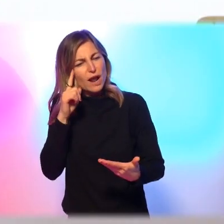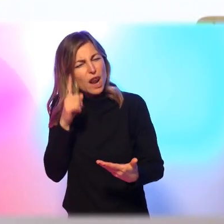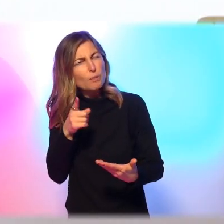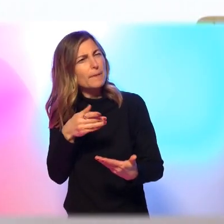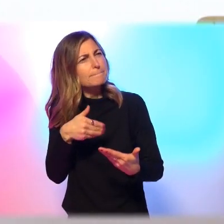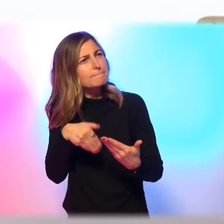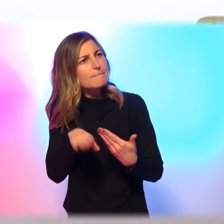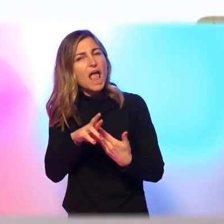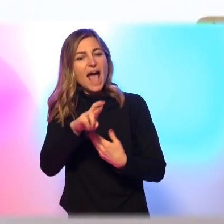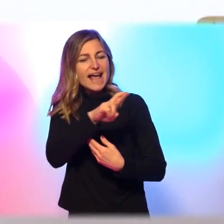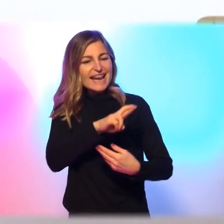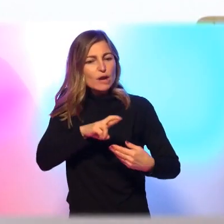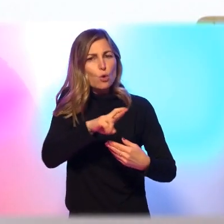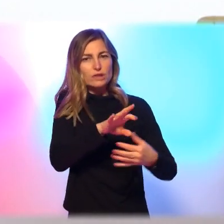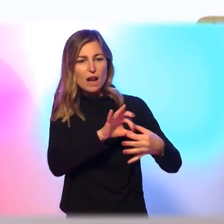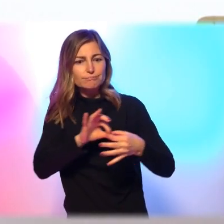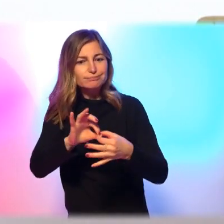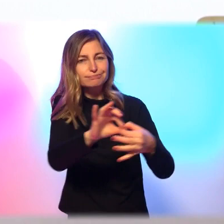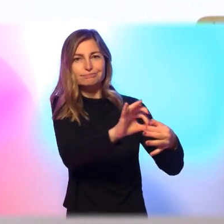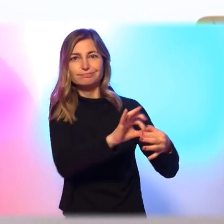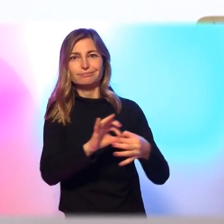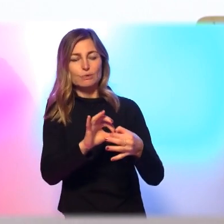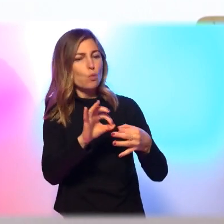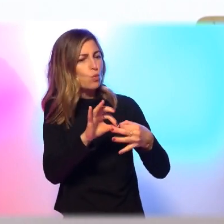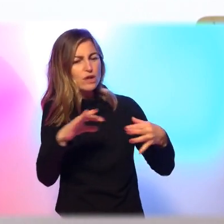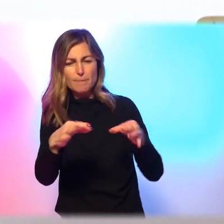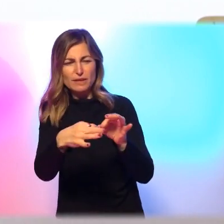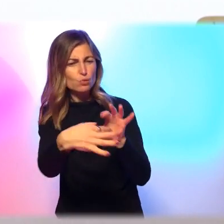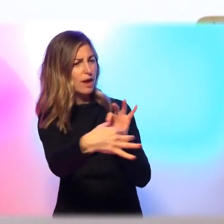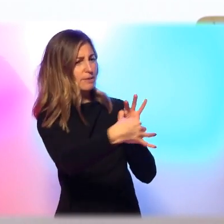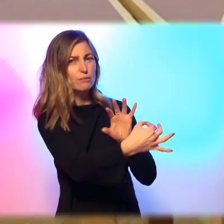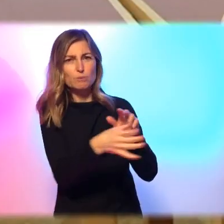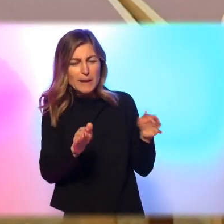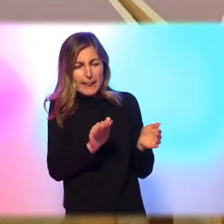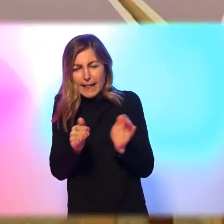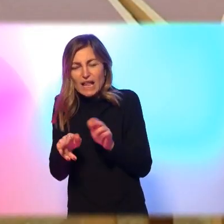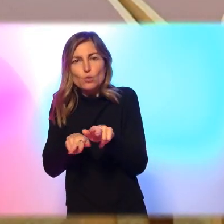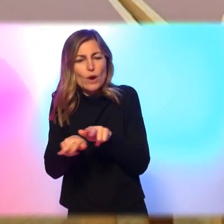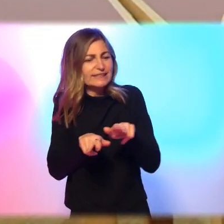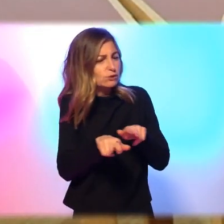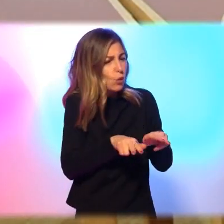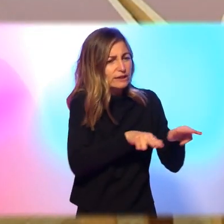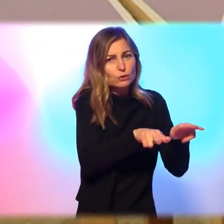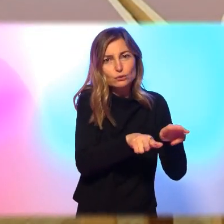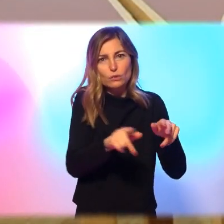verstehe, sind das alles regionale, unabhängig voneinander arbeitende